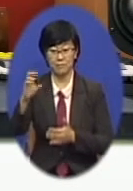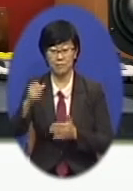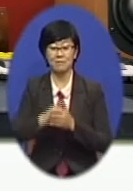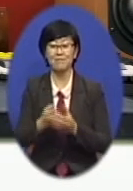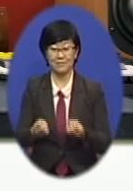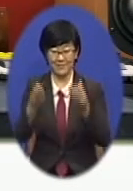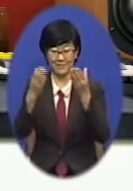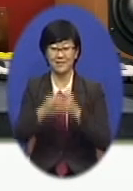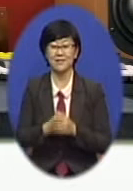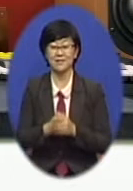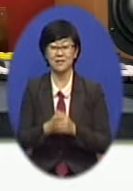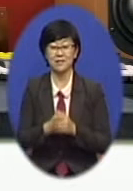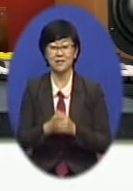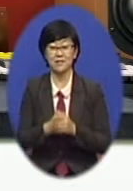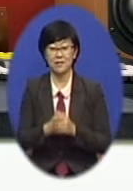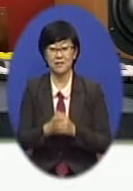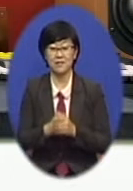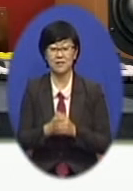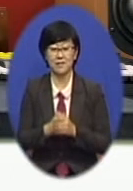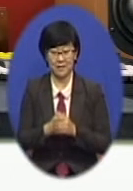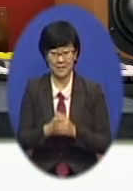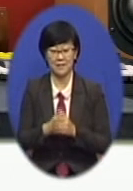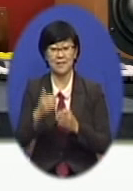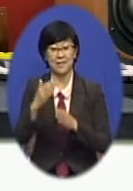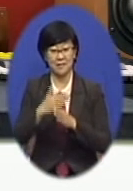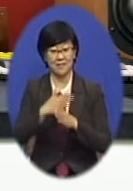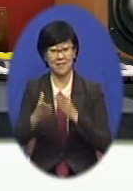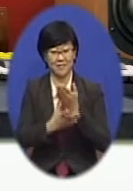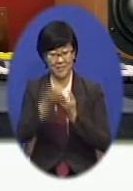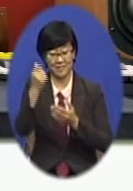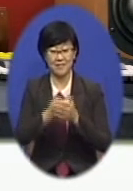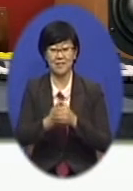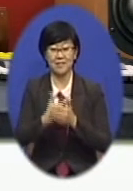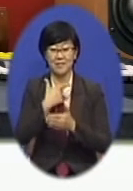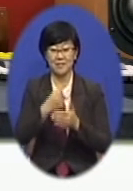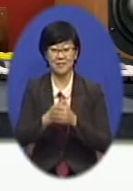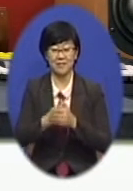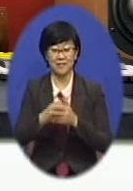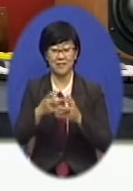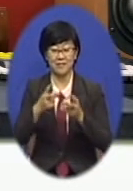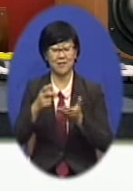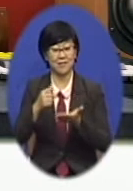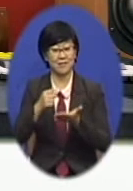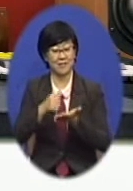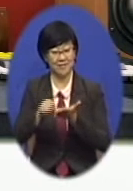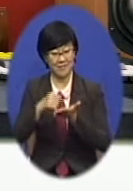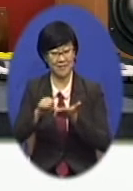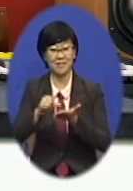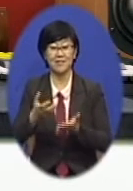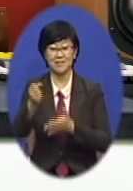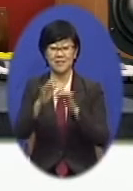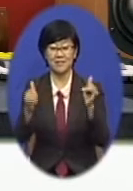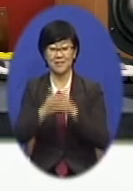010-3520번 축하드립니다. 이제 남북 통일의 염원을 담은 개성공단의 시스브로 제품